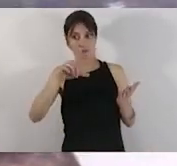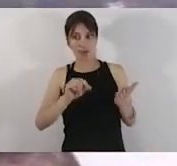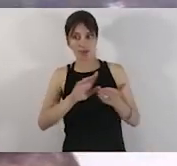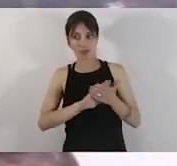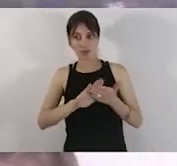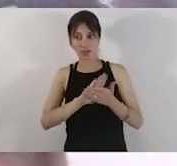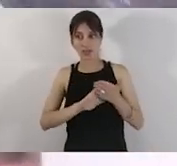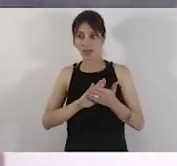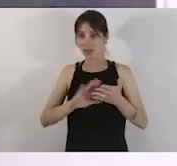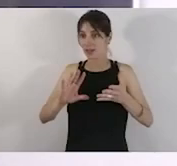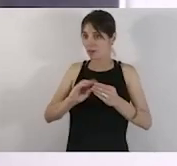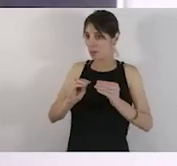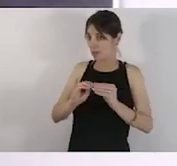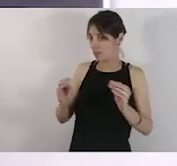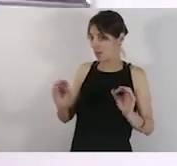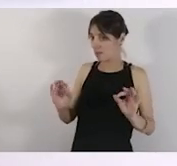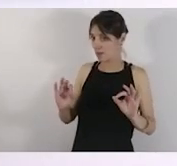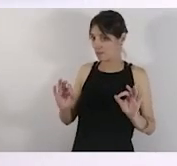Il n'y a pas de souci.